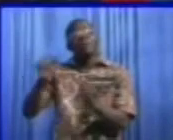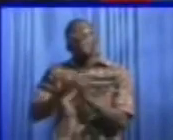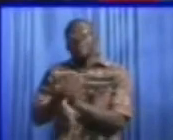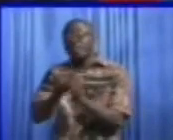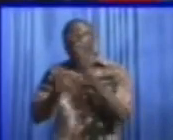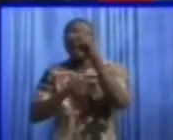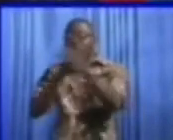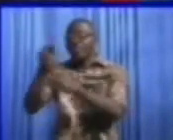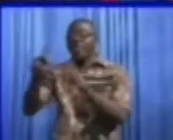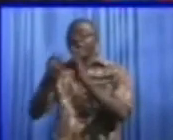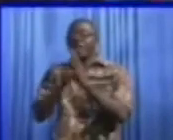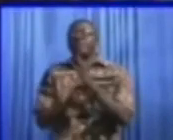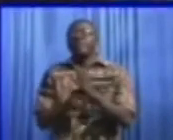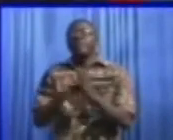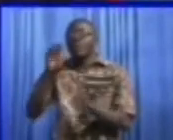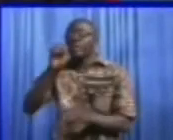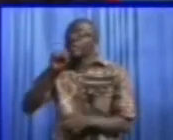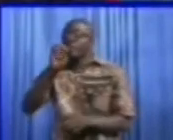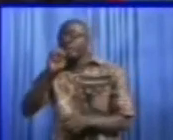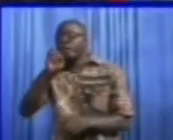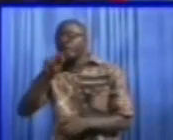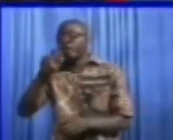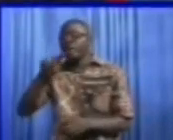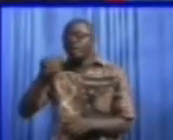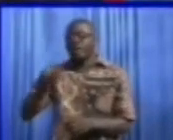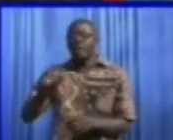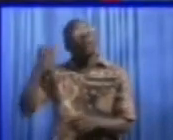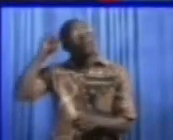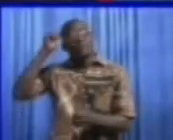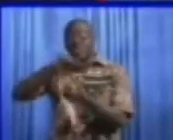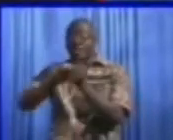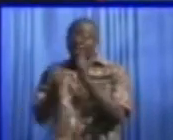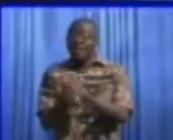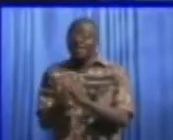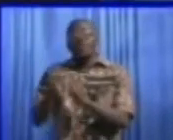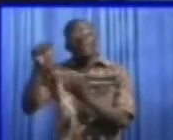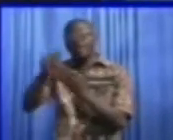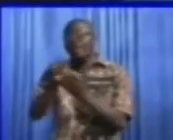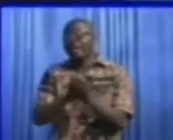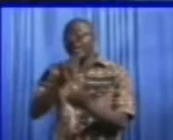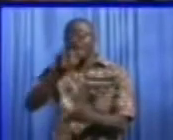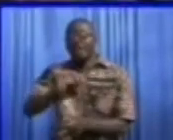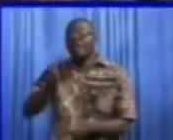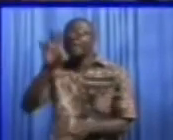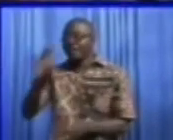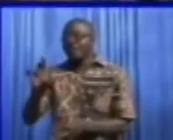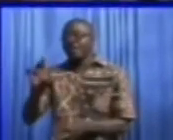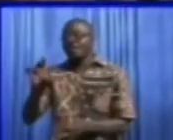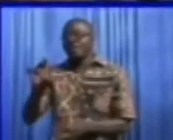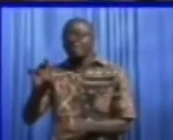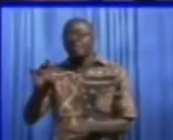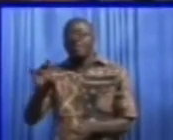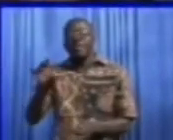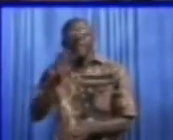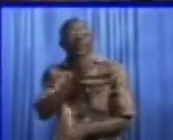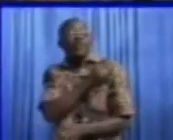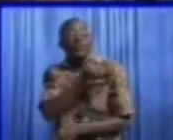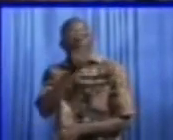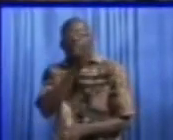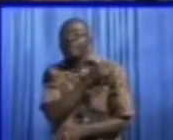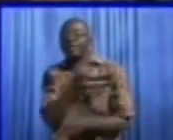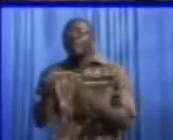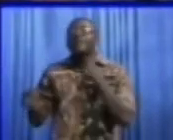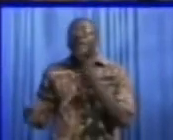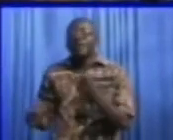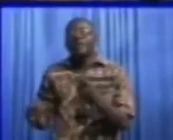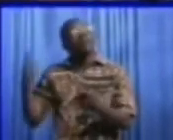à savoir la question du Sénat, la non-modification de l'article 37, ainsi de suite. Nous devrions veiller à ça. Tolé Sagnon, lui, se dit confiant